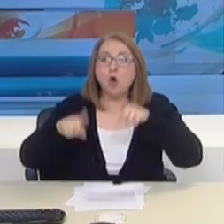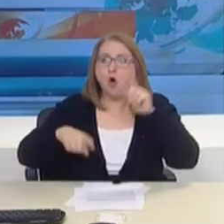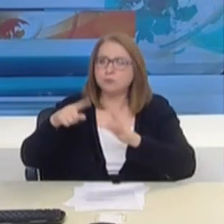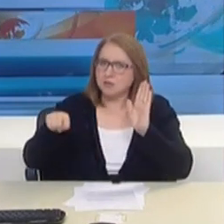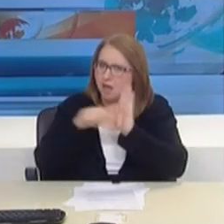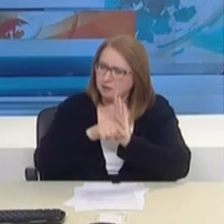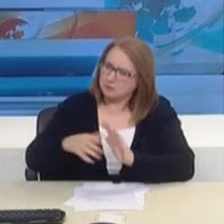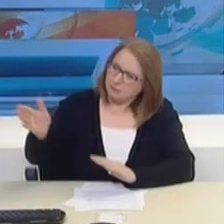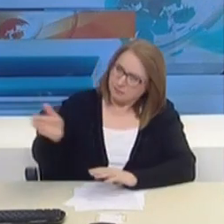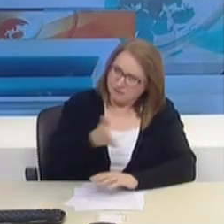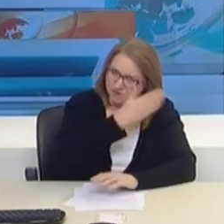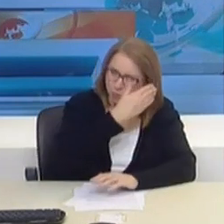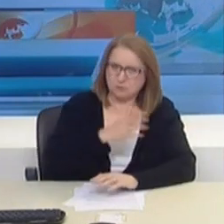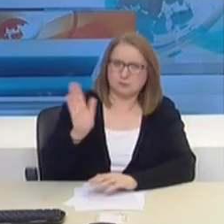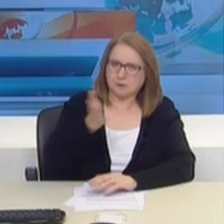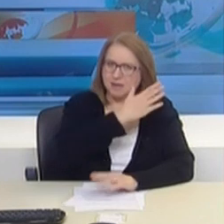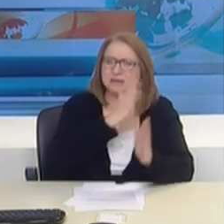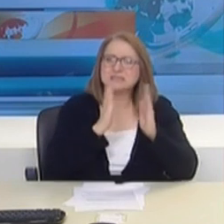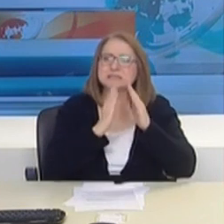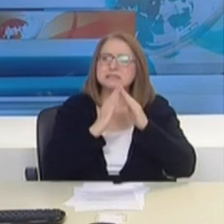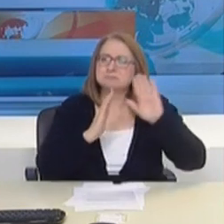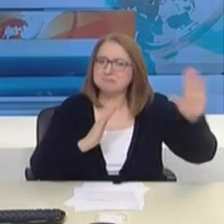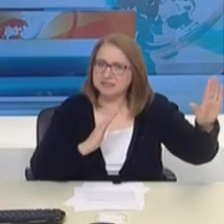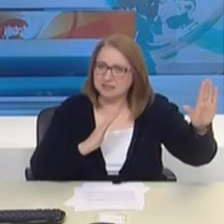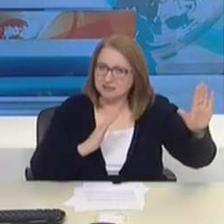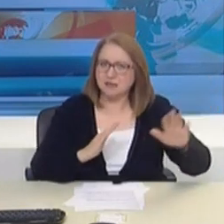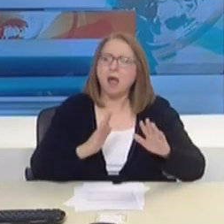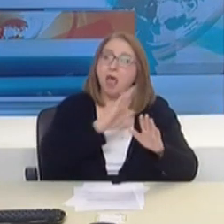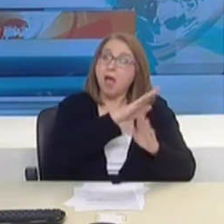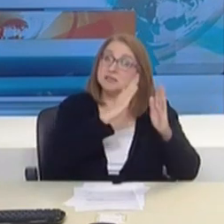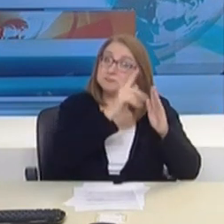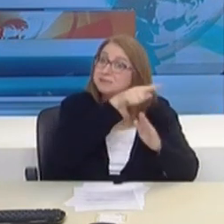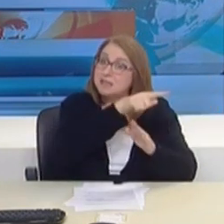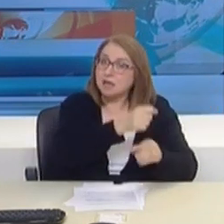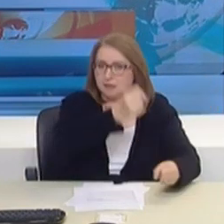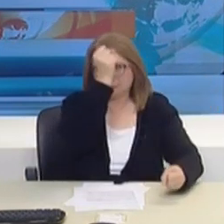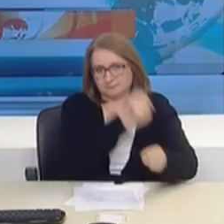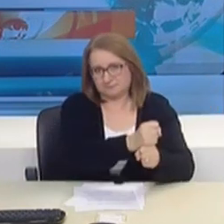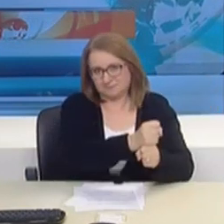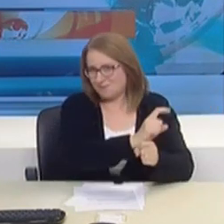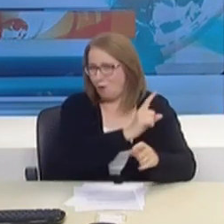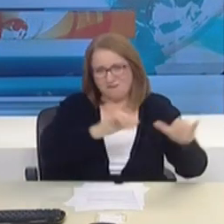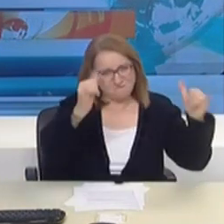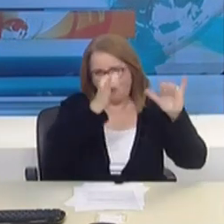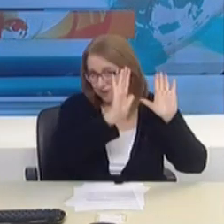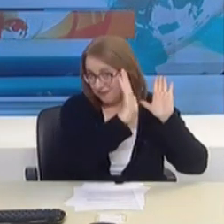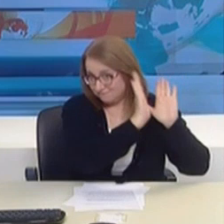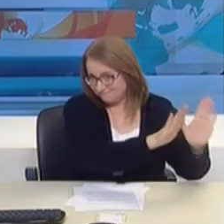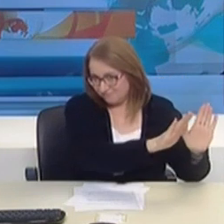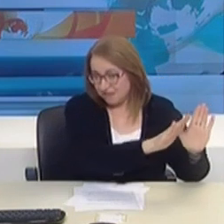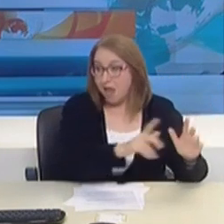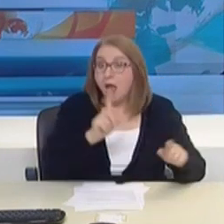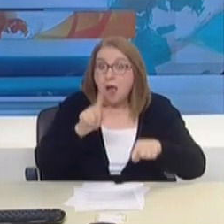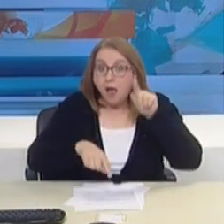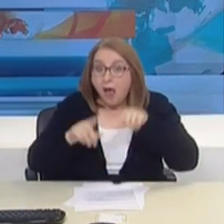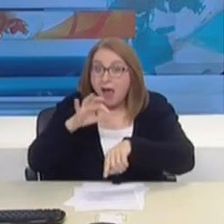θα αποχωρήσουν και θα πάνε στα σπίτια τους να συνεχίσουν την καραντίνα τους. Αυτοί οι οποίοι νοσούν θα παραμείνουν εκεί. Και